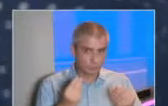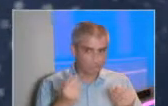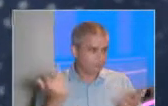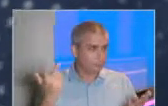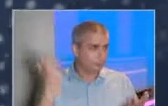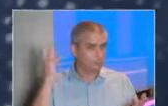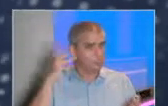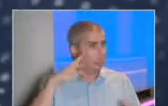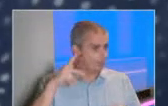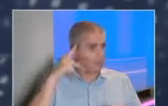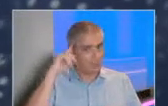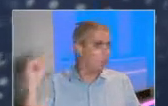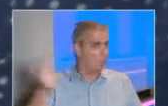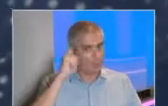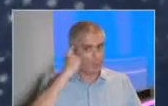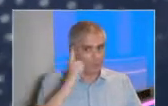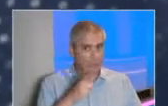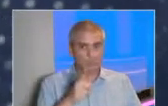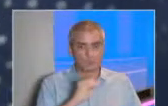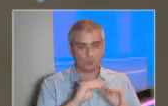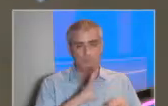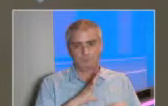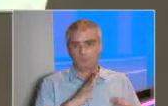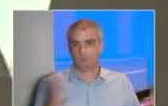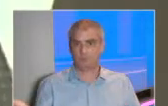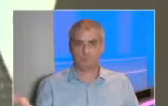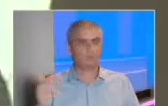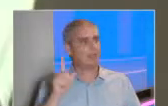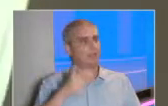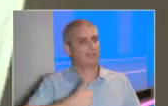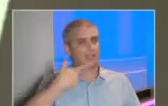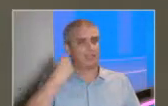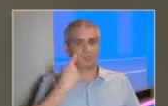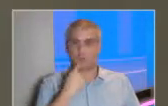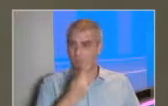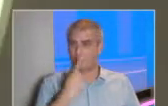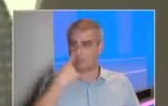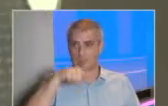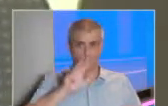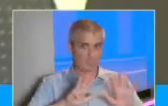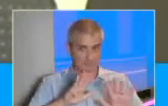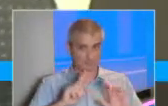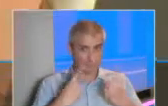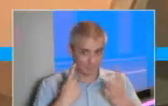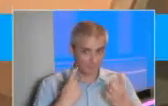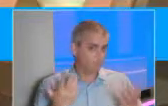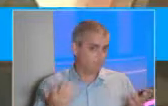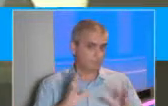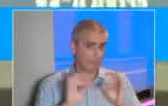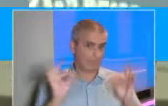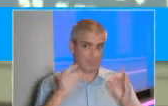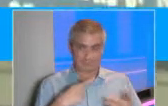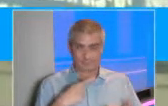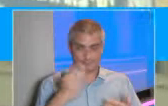ואני חושבת שצריך להדיר שינה מעיני כולנו, זה המורים בסיכון. לירן, שר החינוך אומר שה-1 בספטמבר יקרה, אז תתחיל